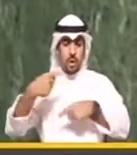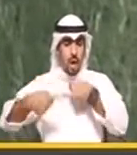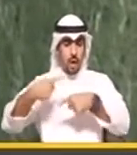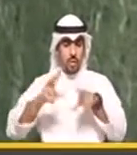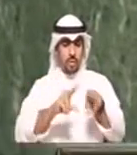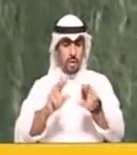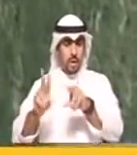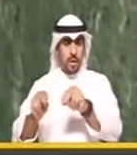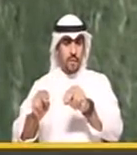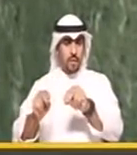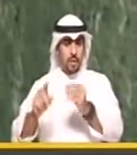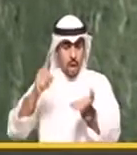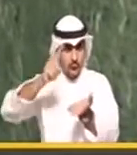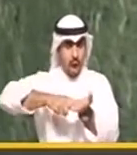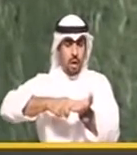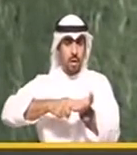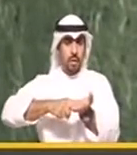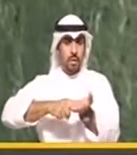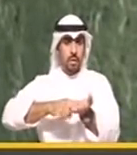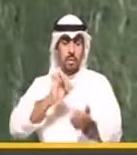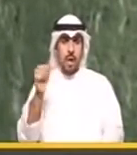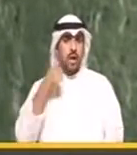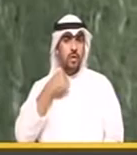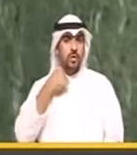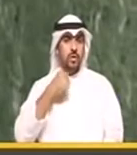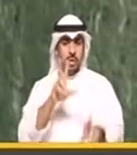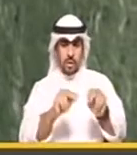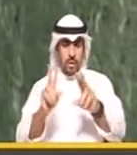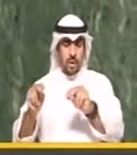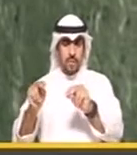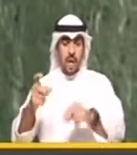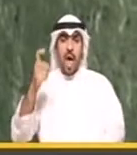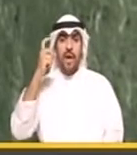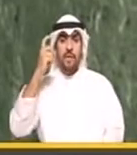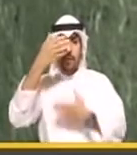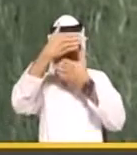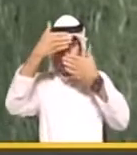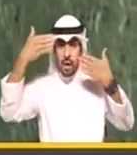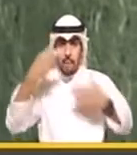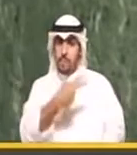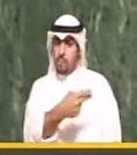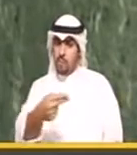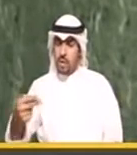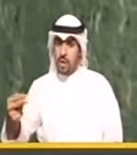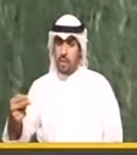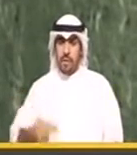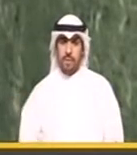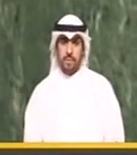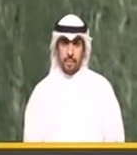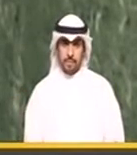الثابت في اداره الاعمال الارهابيه بكافه اشكالها وصورها